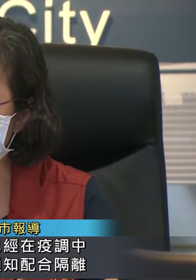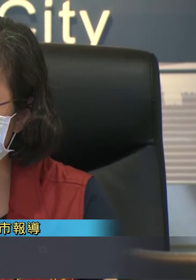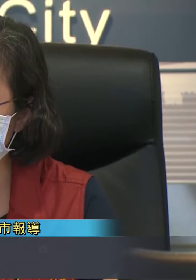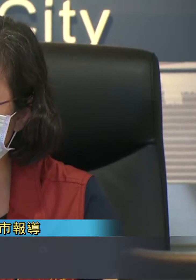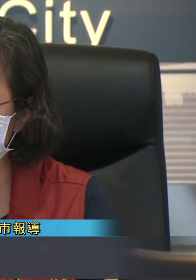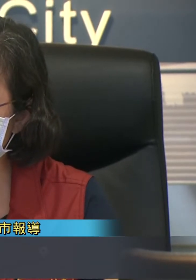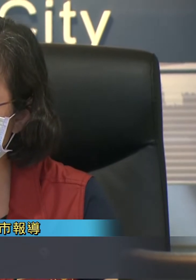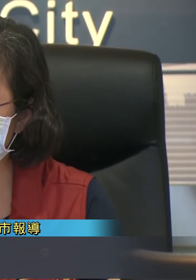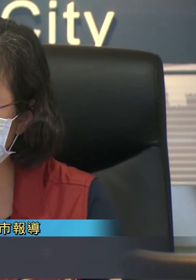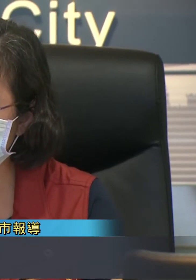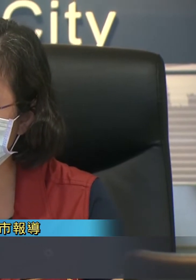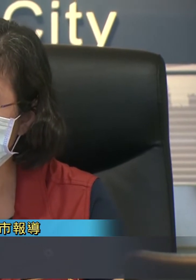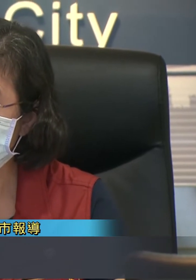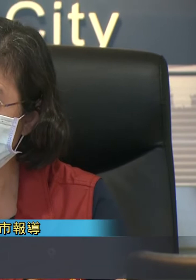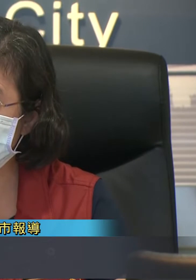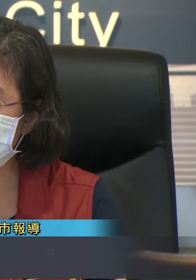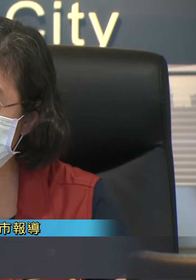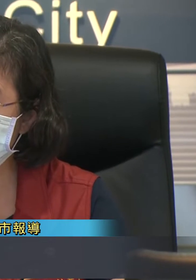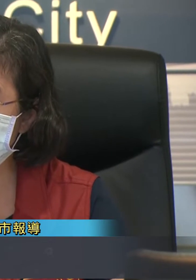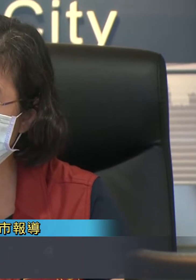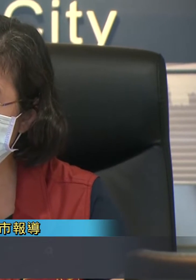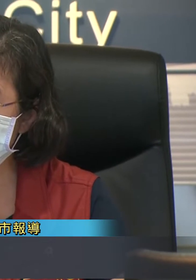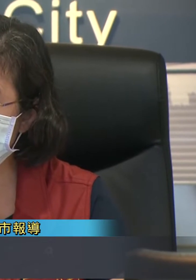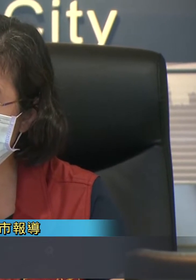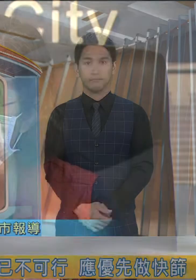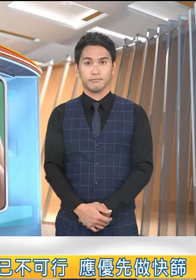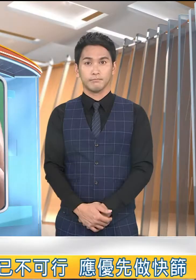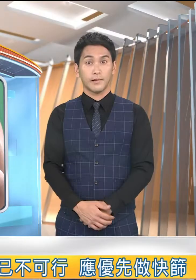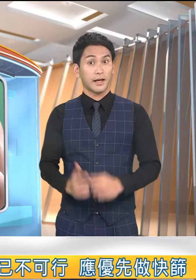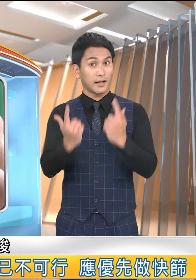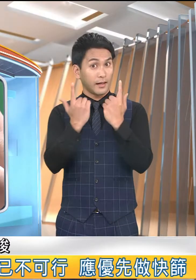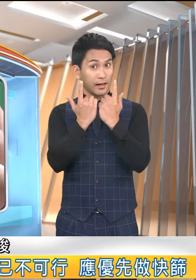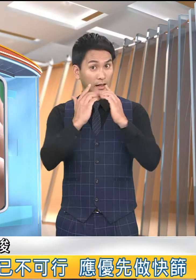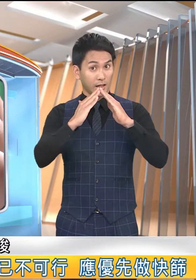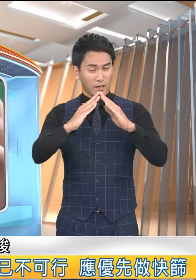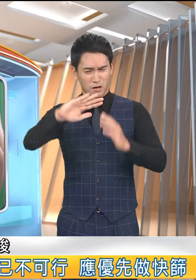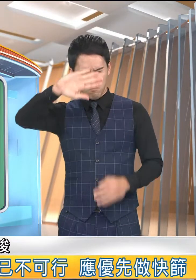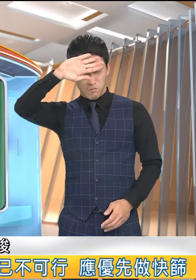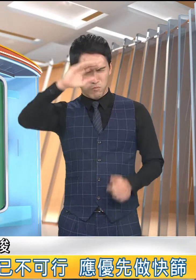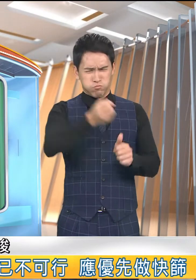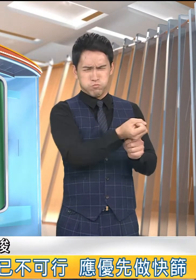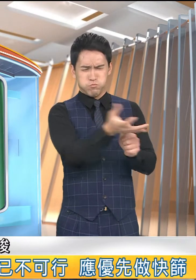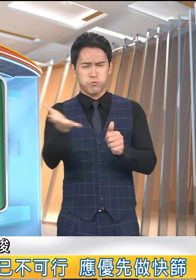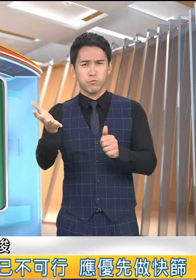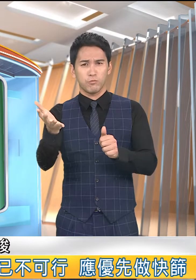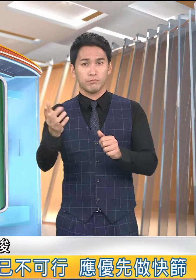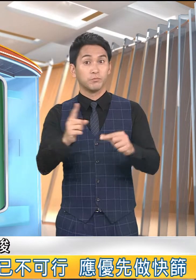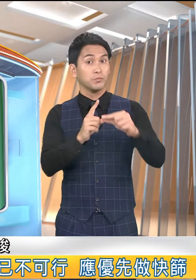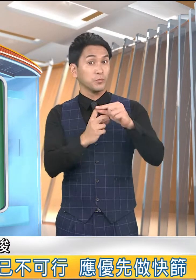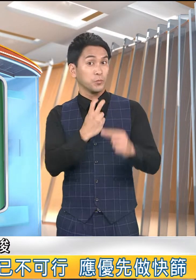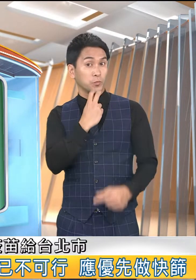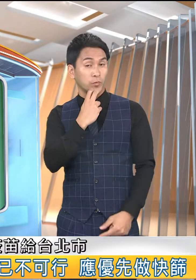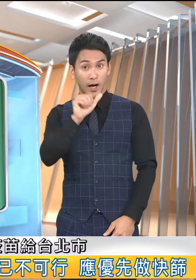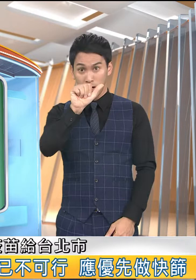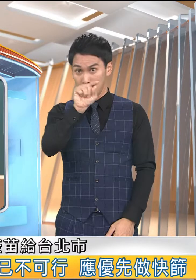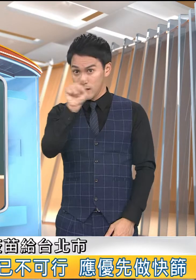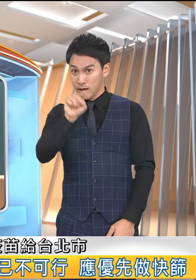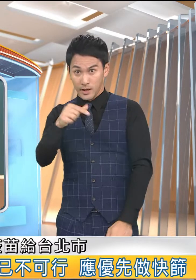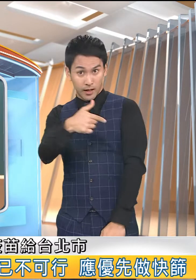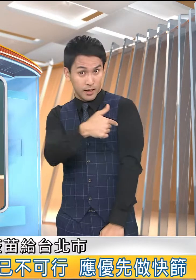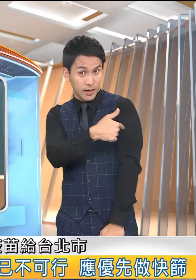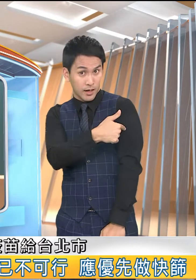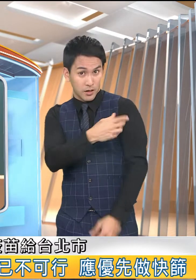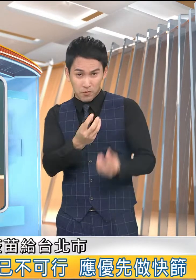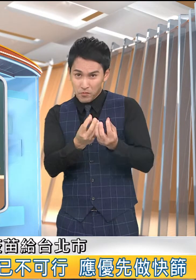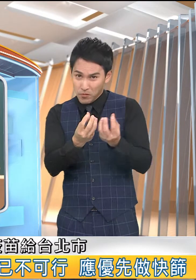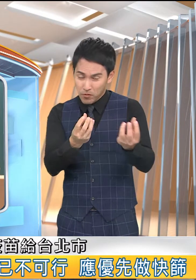配合隔离。记者郭晨燕、陈柏玉新北市报道。 台北市同样是疫情严峻，中